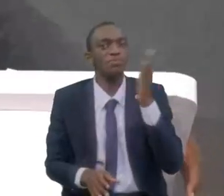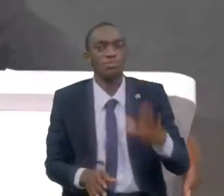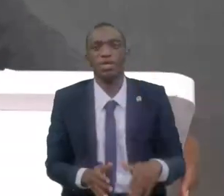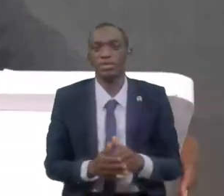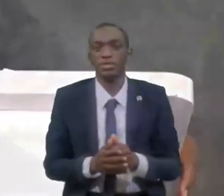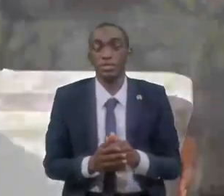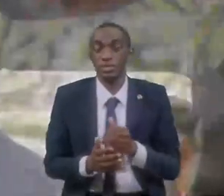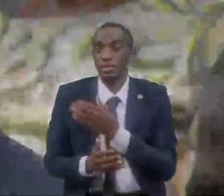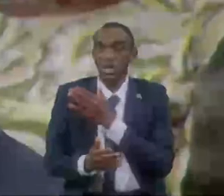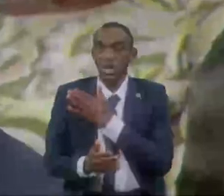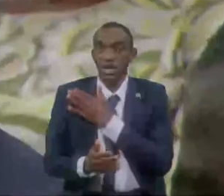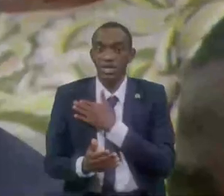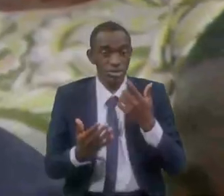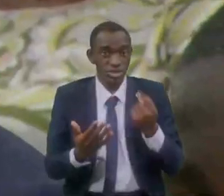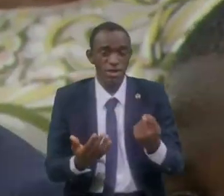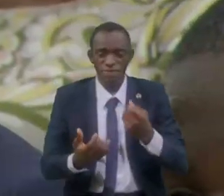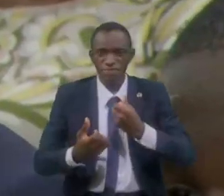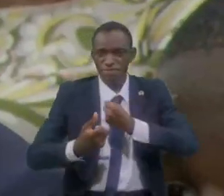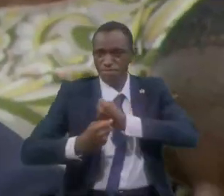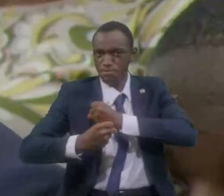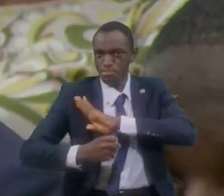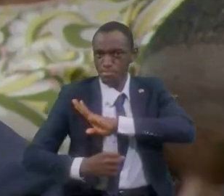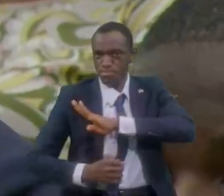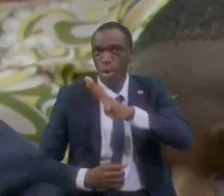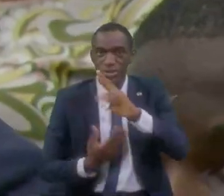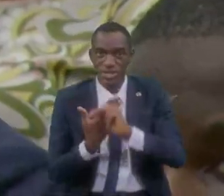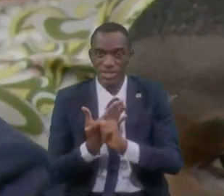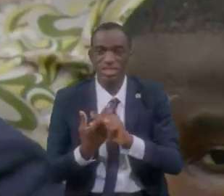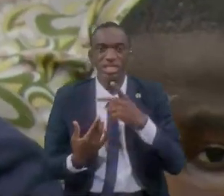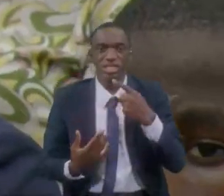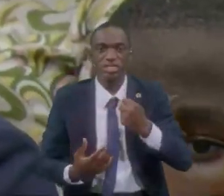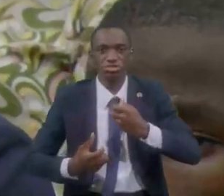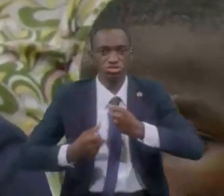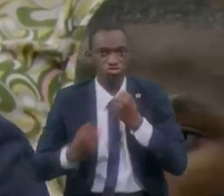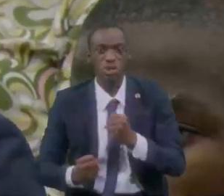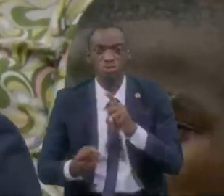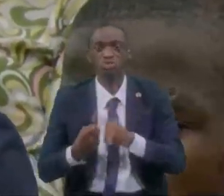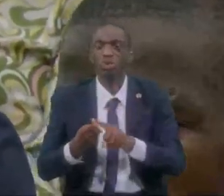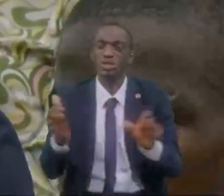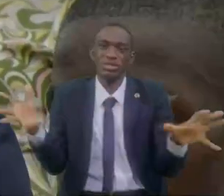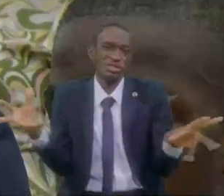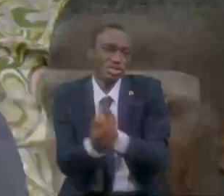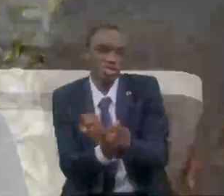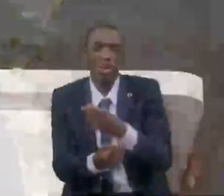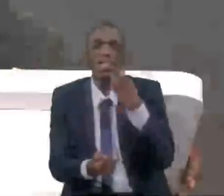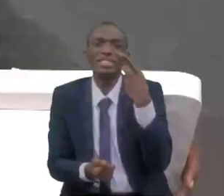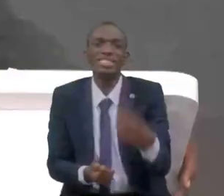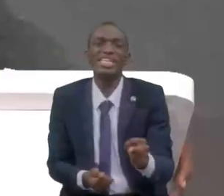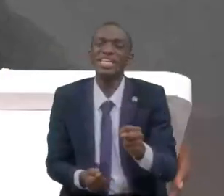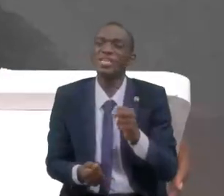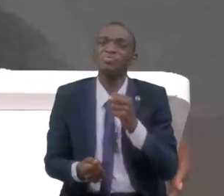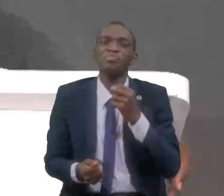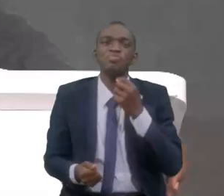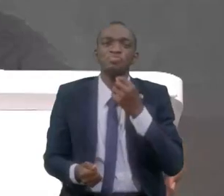La fortitude. Pour détruire. Le sacrilège des reins. Il y